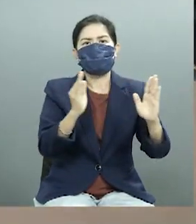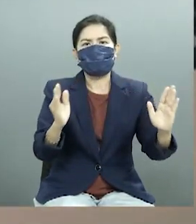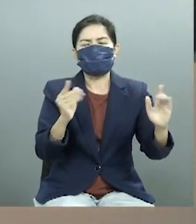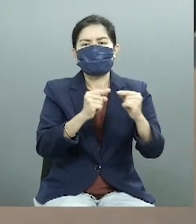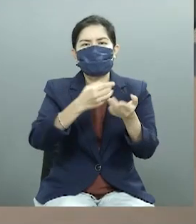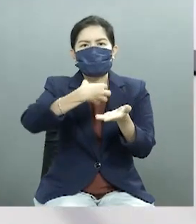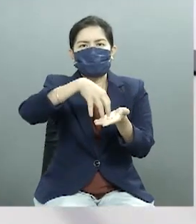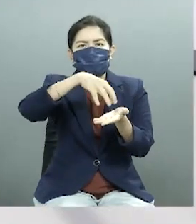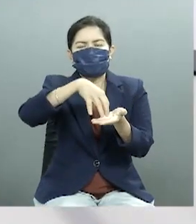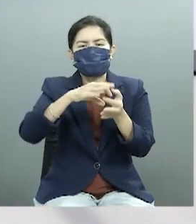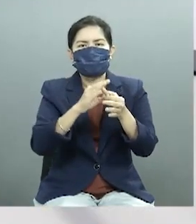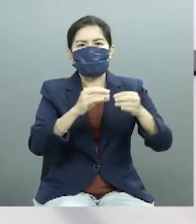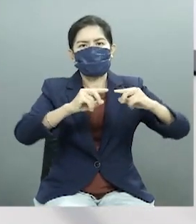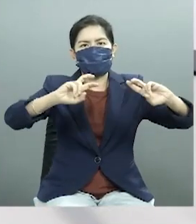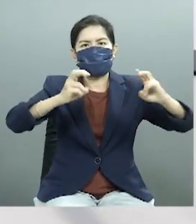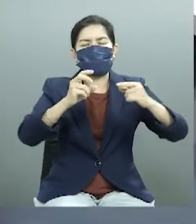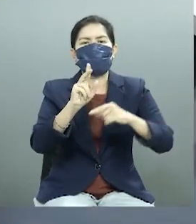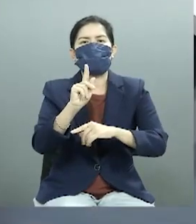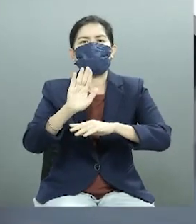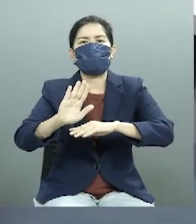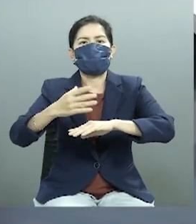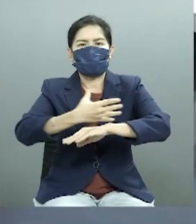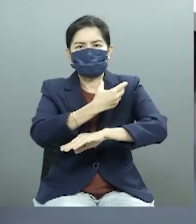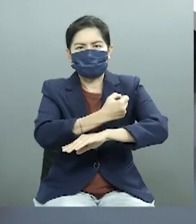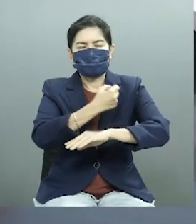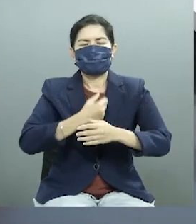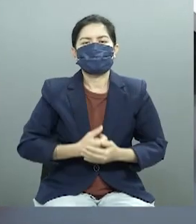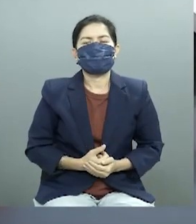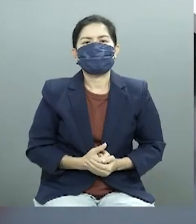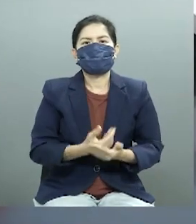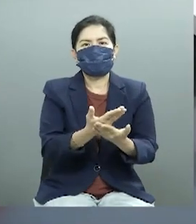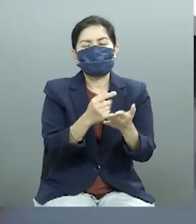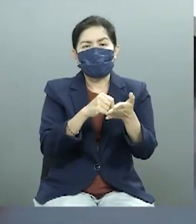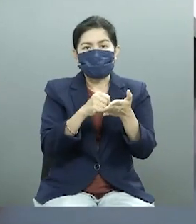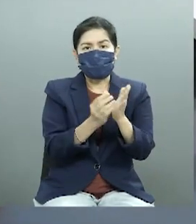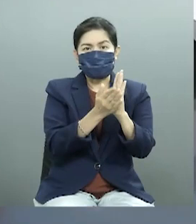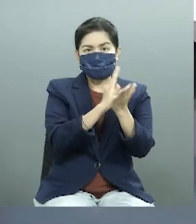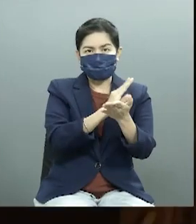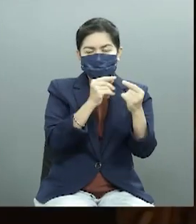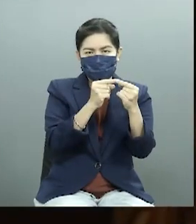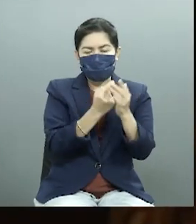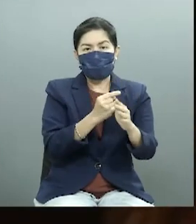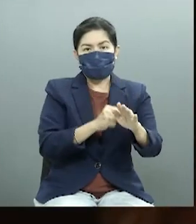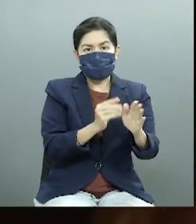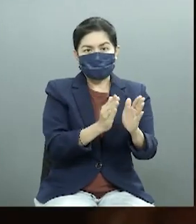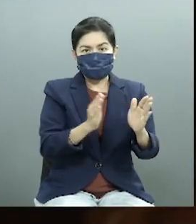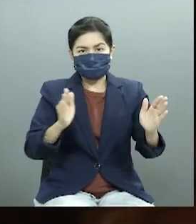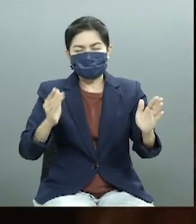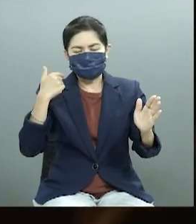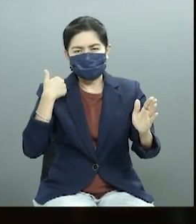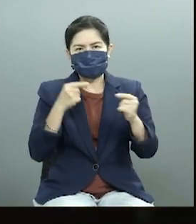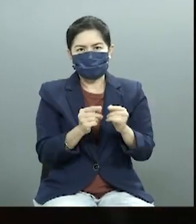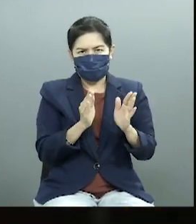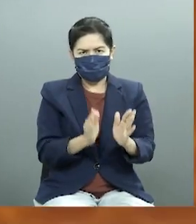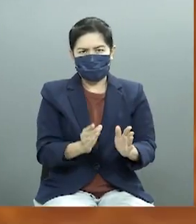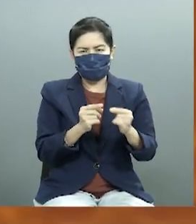วการเมืองที่เข้มข้นให้คุณผู้ชมได้ติดตามนะครับ มีเงื่อนไขอะไร หลังจากปรับเวลาออกอากาศคอข่าวการเมืองหลายคนบอกว่